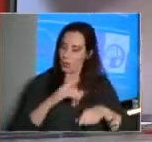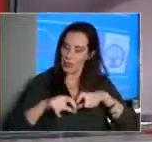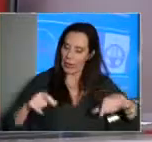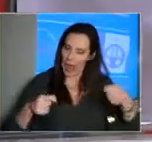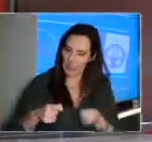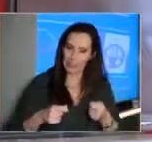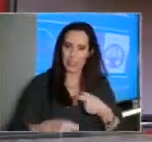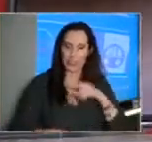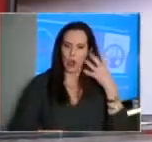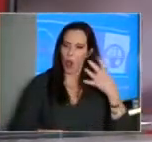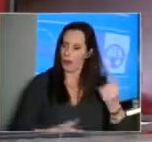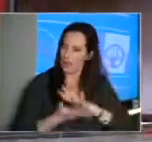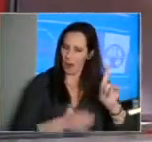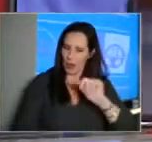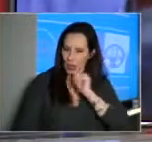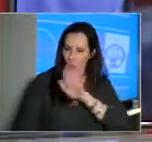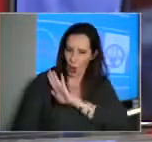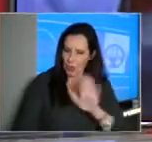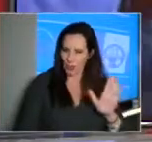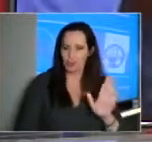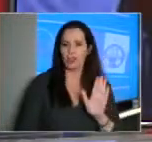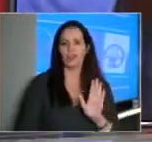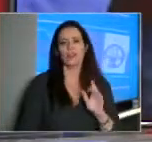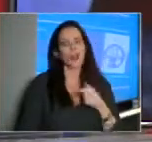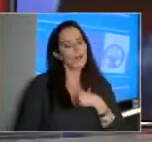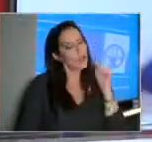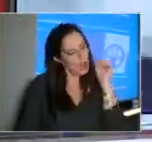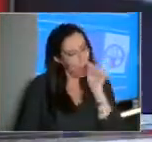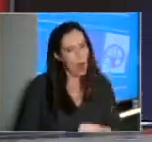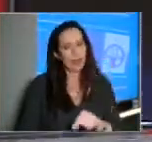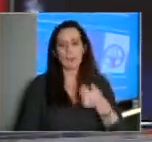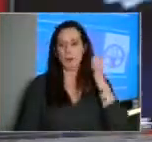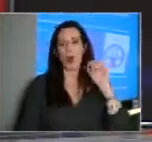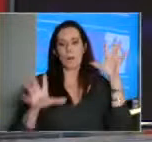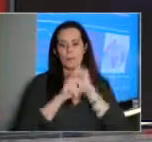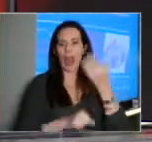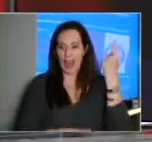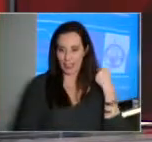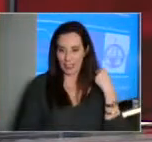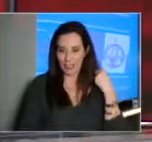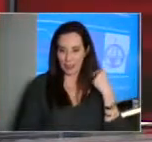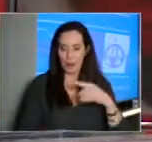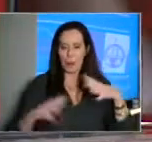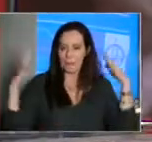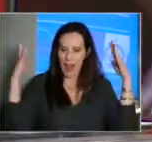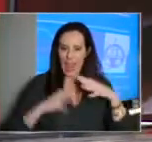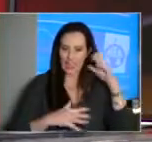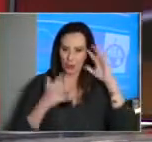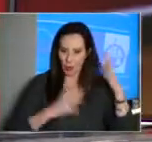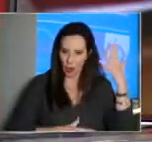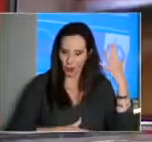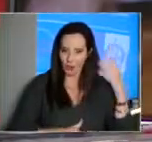שלי, אני לא אוהב כרטיסים חינם, שברור, ואני הולך, ואתמול בערב הייתי בלחץ המטורף